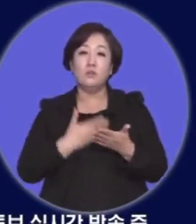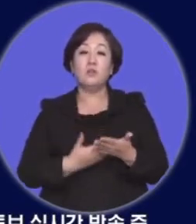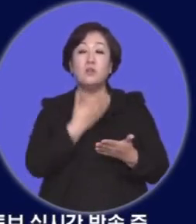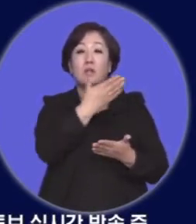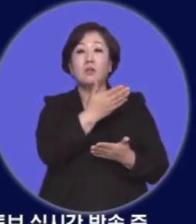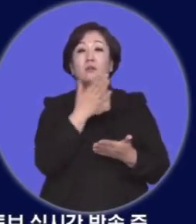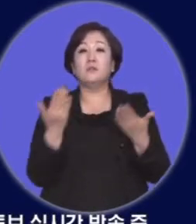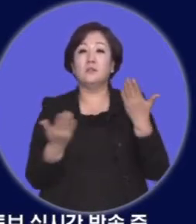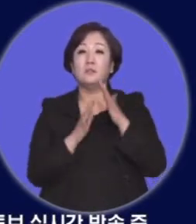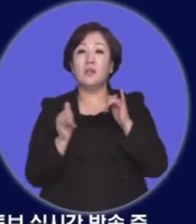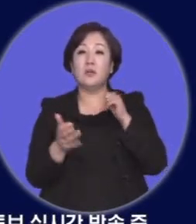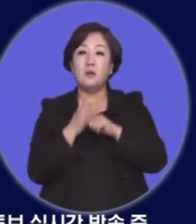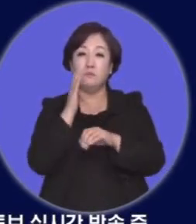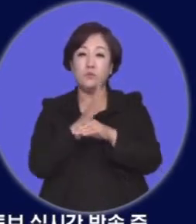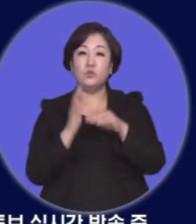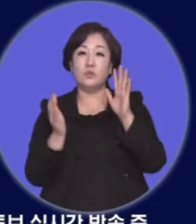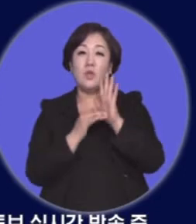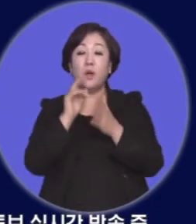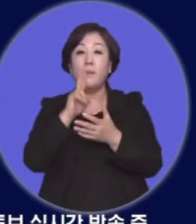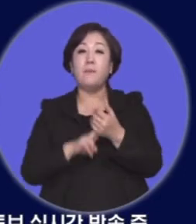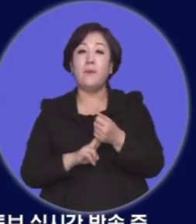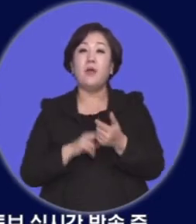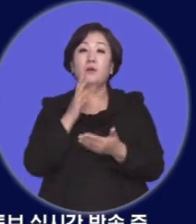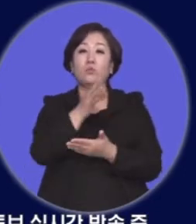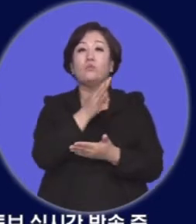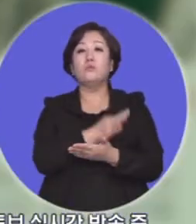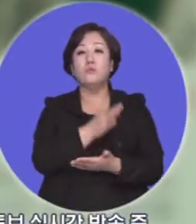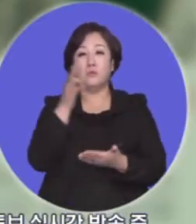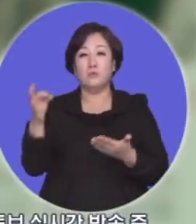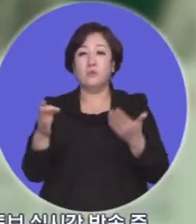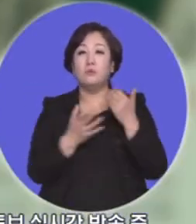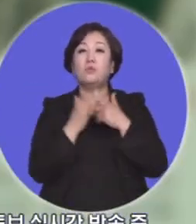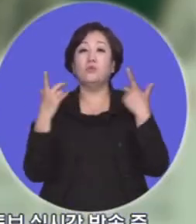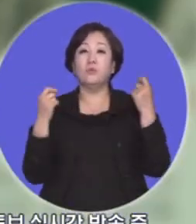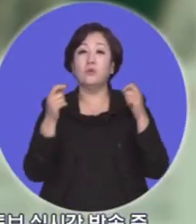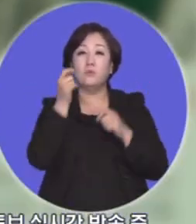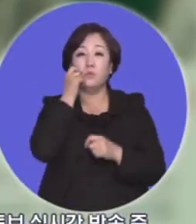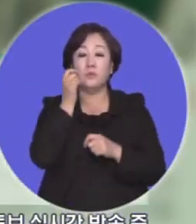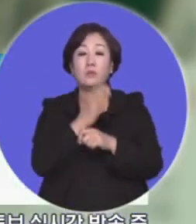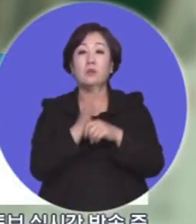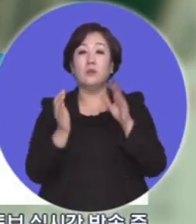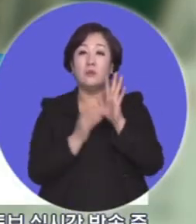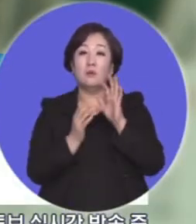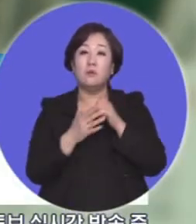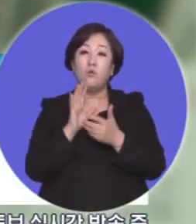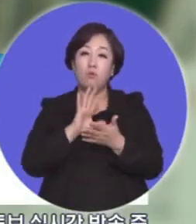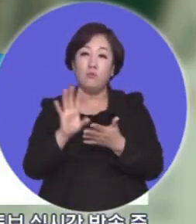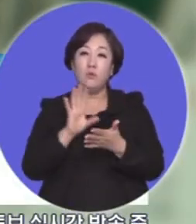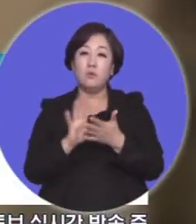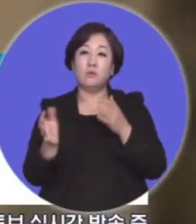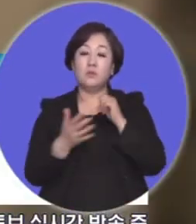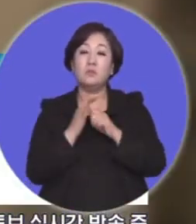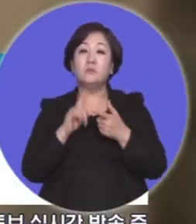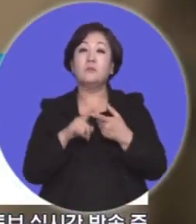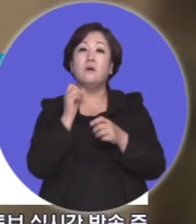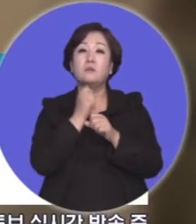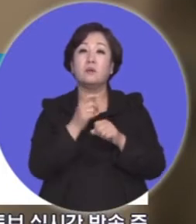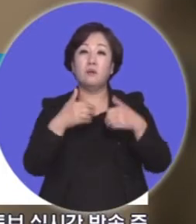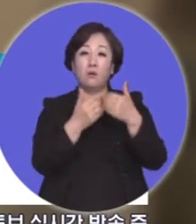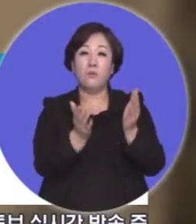도매업자 역시 판매 대금을 받지 못하게 됐습니다 굉장히 촉촉한 처럼 나오는 물건이라서